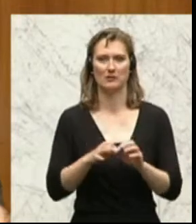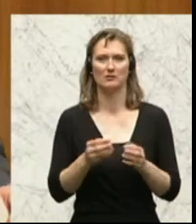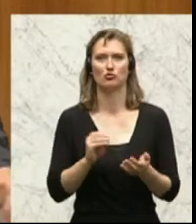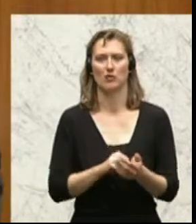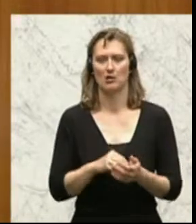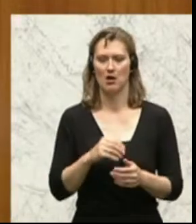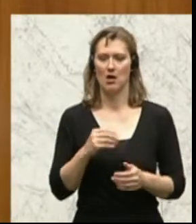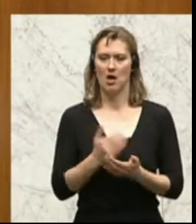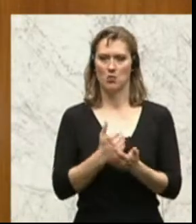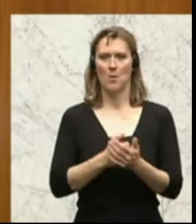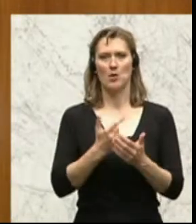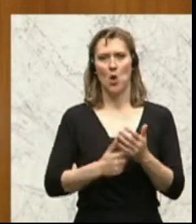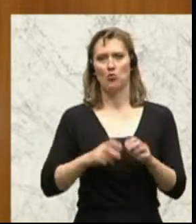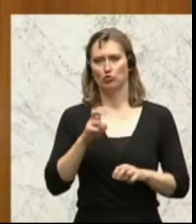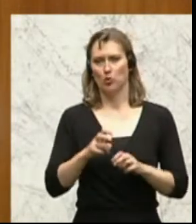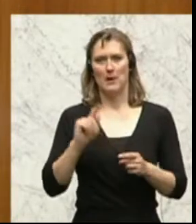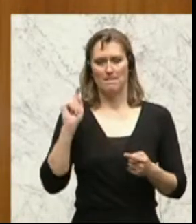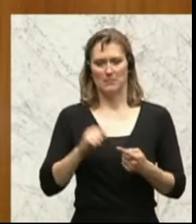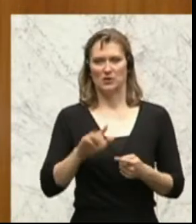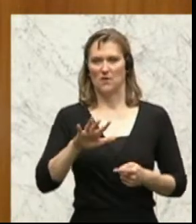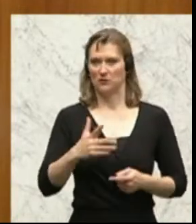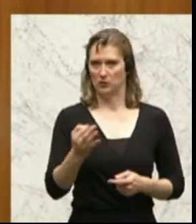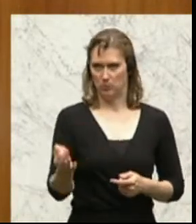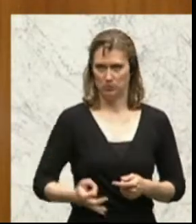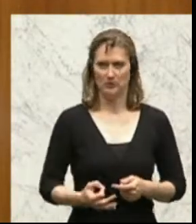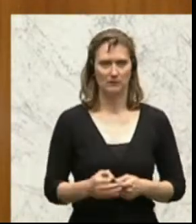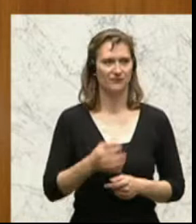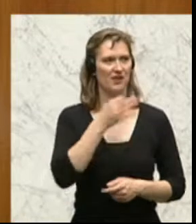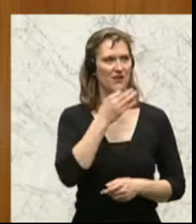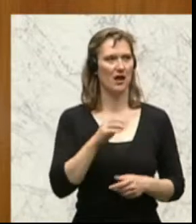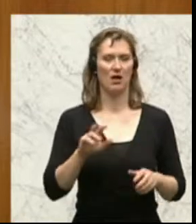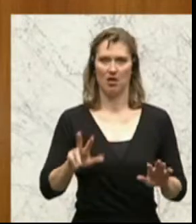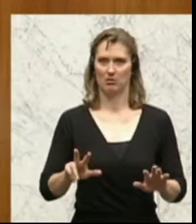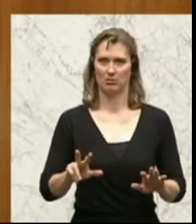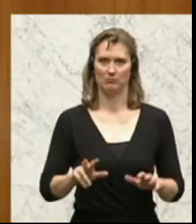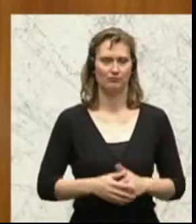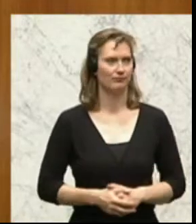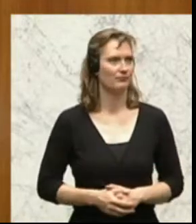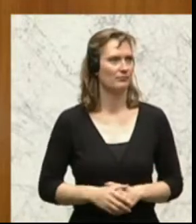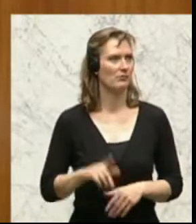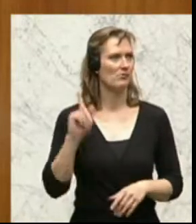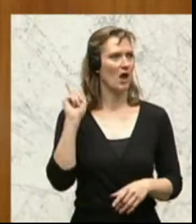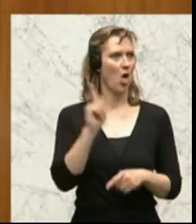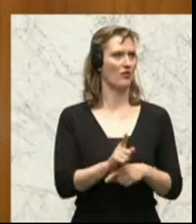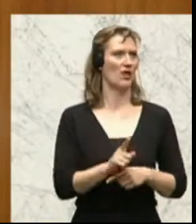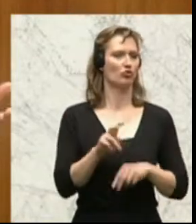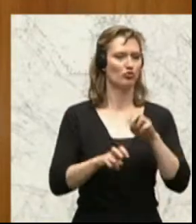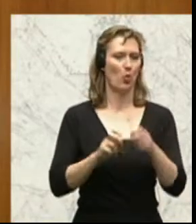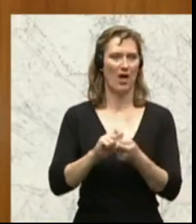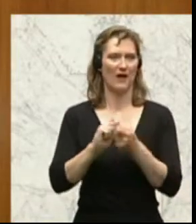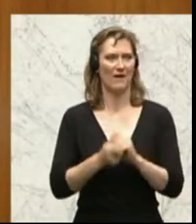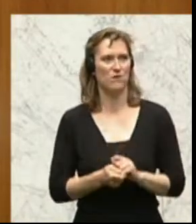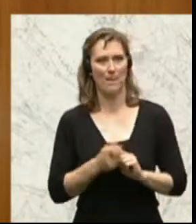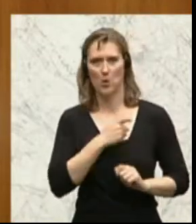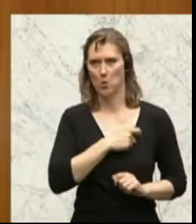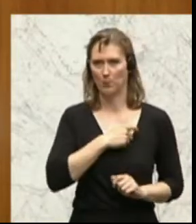Richtung 25%. Zur Frage Nummer 8. Der Auftrag an die Steuerreformkommission ergibt sich aus diesem